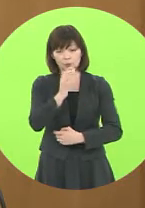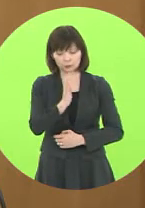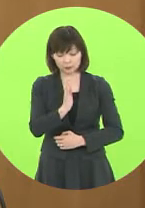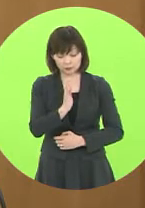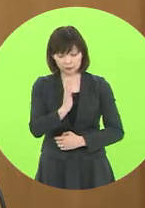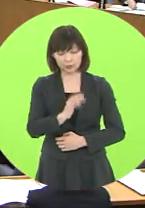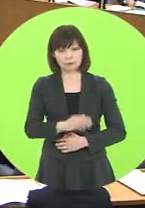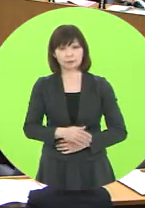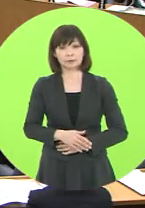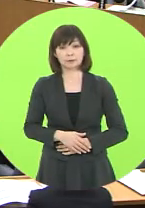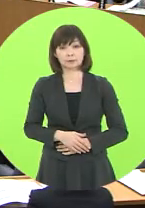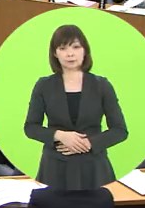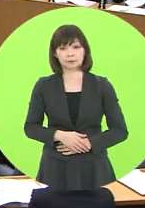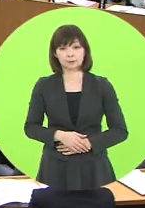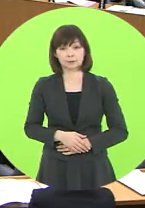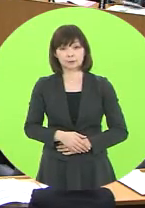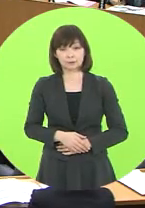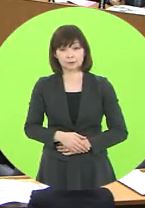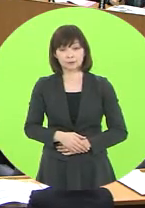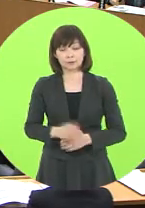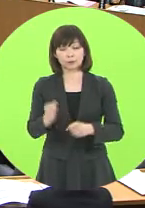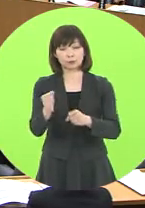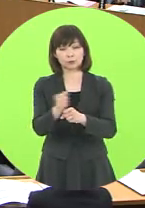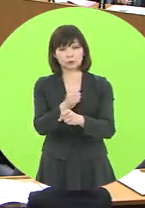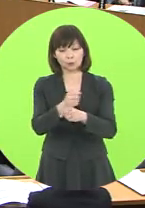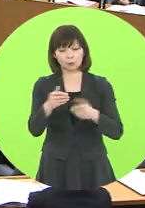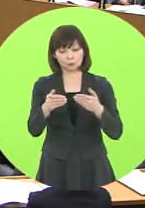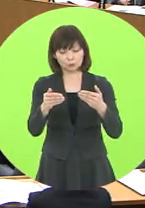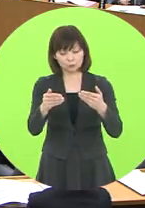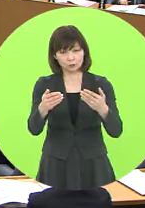し上げます。このような事業の推進